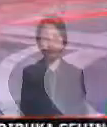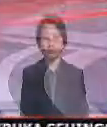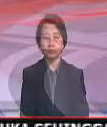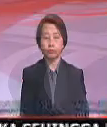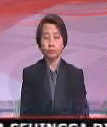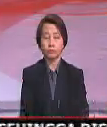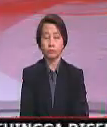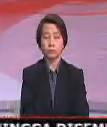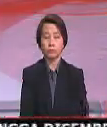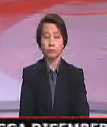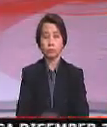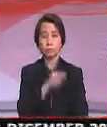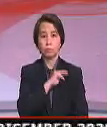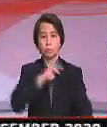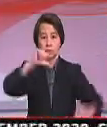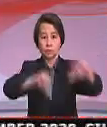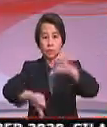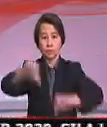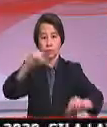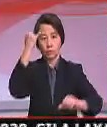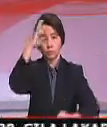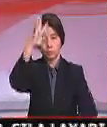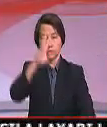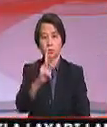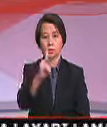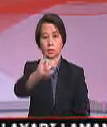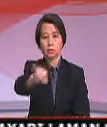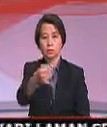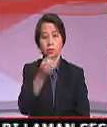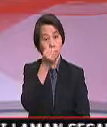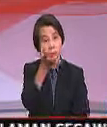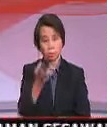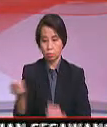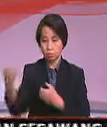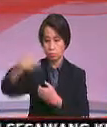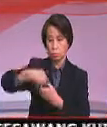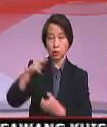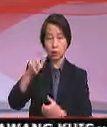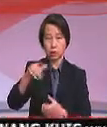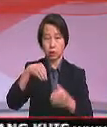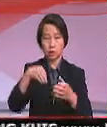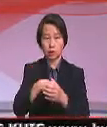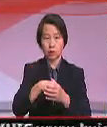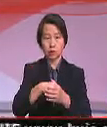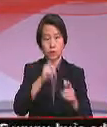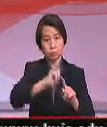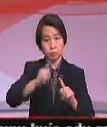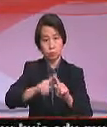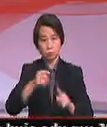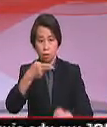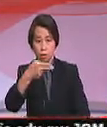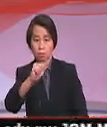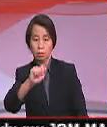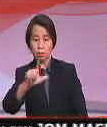Sidang Dewan Rakyat. Menteri Sains, Teknologi dan Inovasi Khairi Jamaluddin memberitahu penyertaan Kuala Lumpur dalam platform multilateral